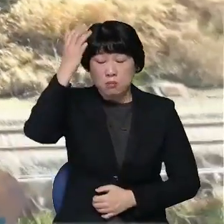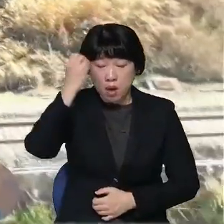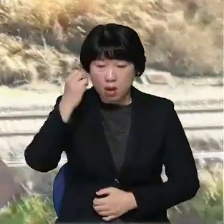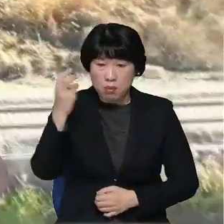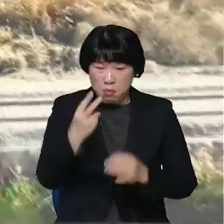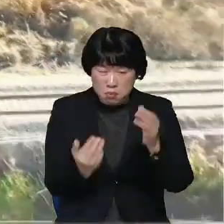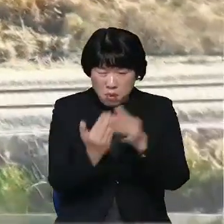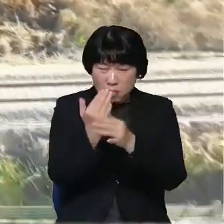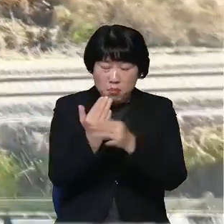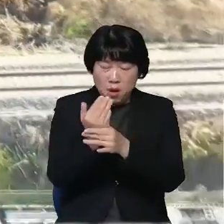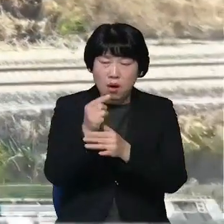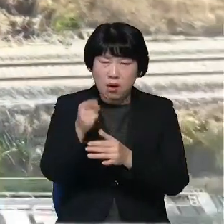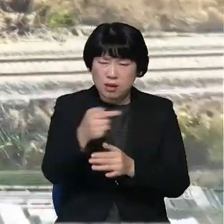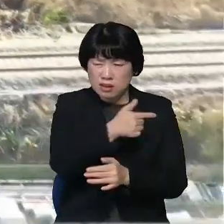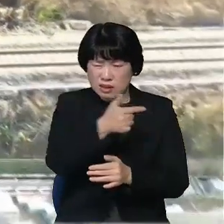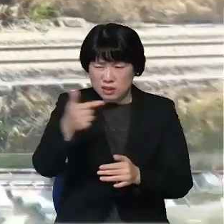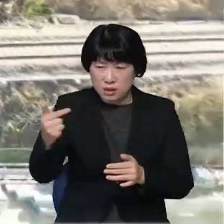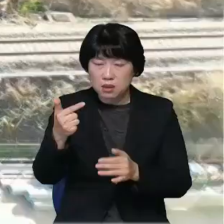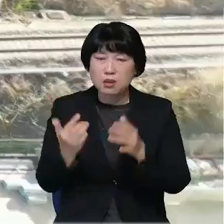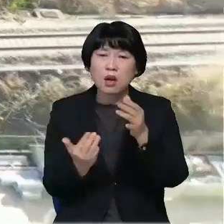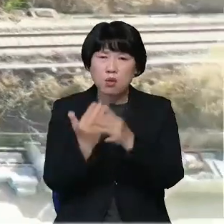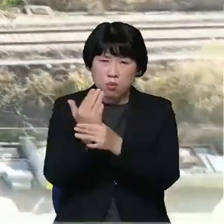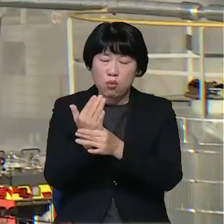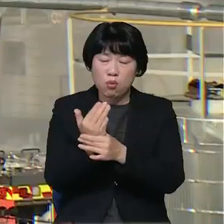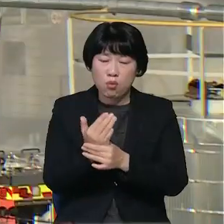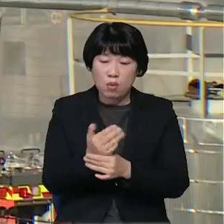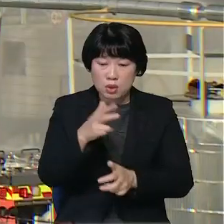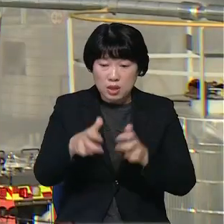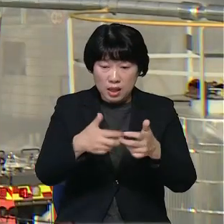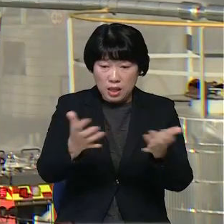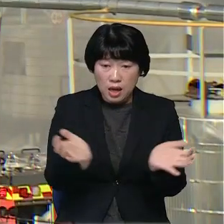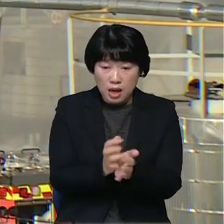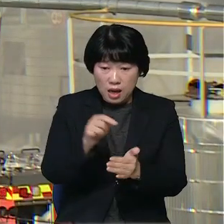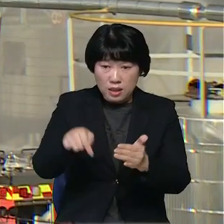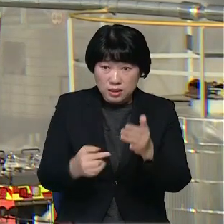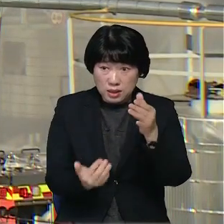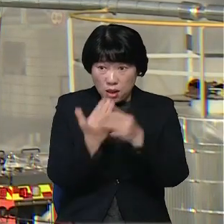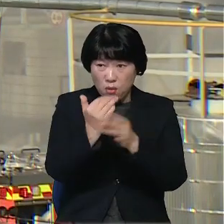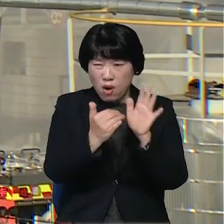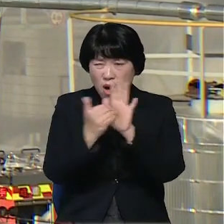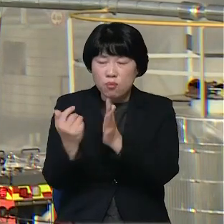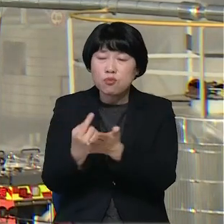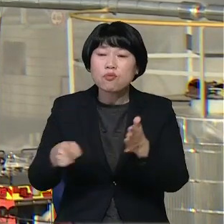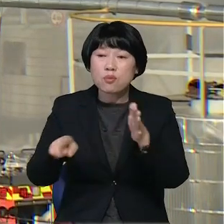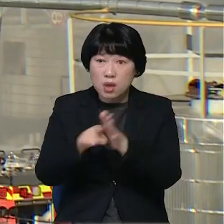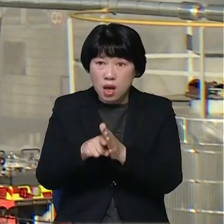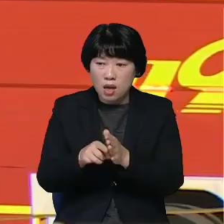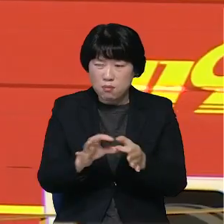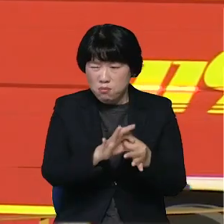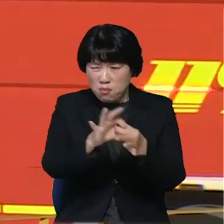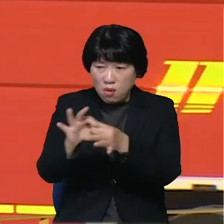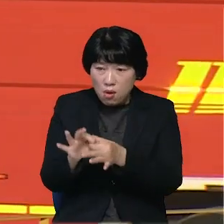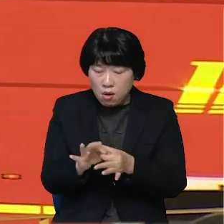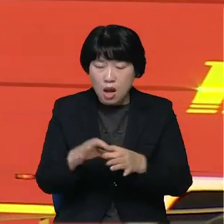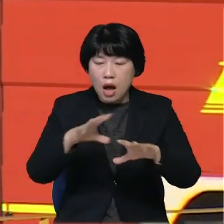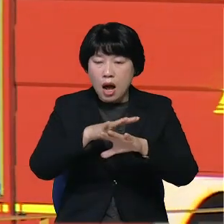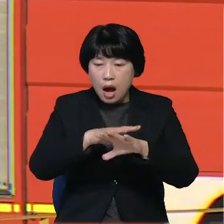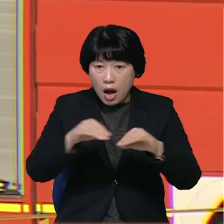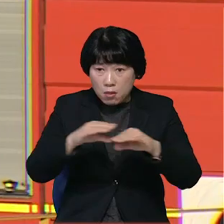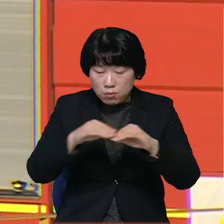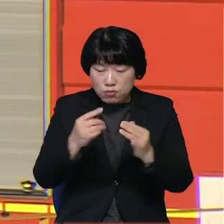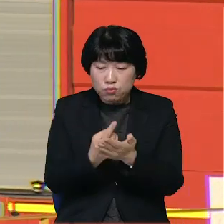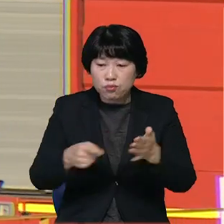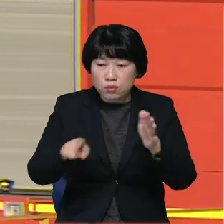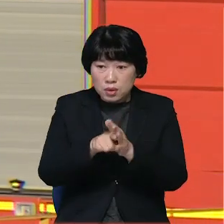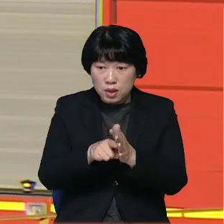터지는 여수 국가산단의 대형 사고. 산단 사고를 막기 위한 민관 협력 거버넌스는 합의안을 내놓고도 후속